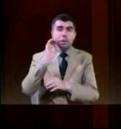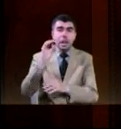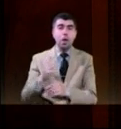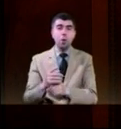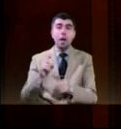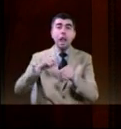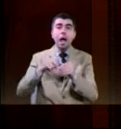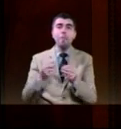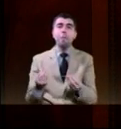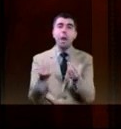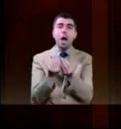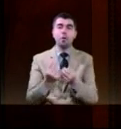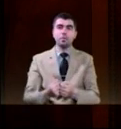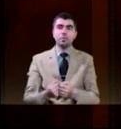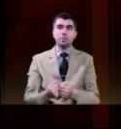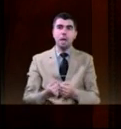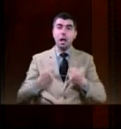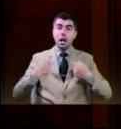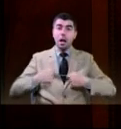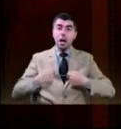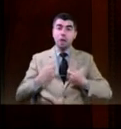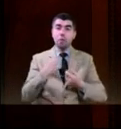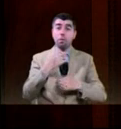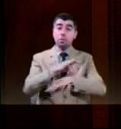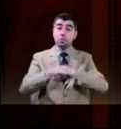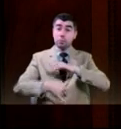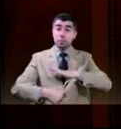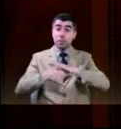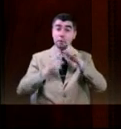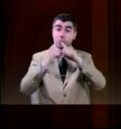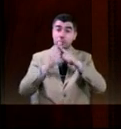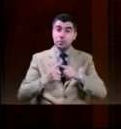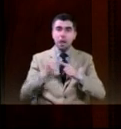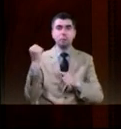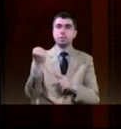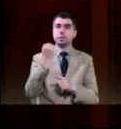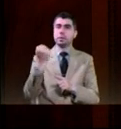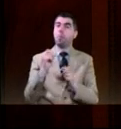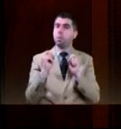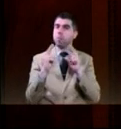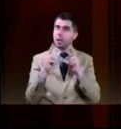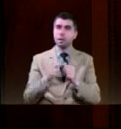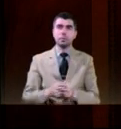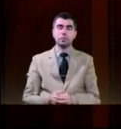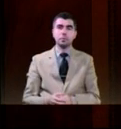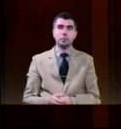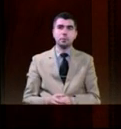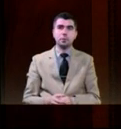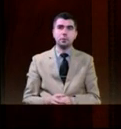فعلا الرئيس ديالو كيواخذ عليا تيقول لي استعب الاله تعطلتي في هذا في هذا في هذا في هذا.